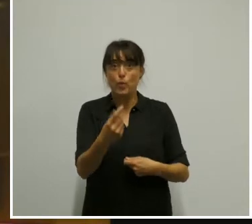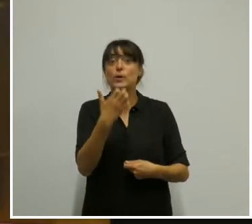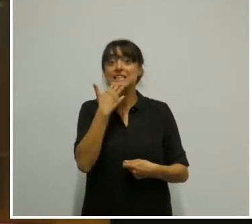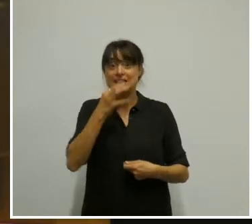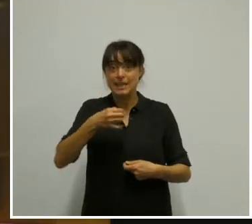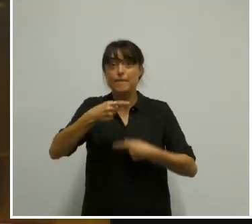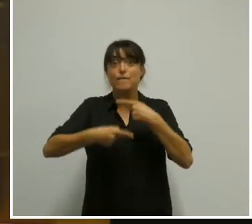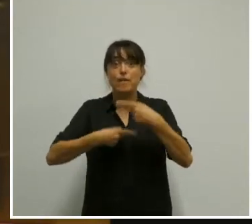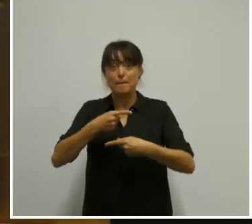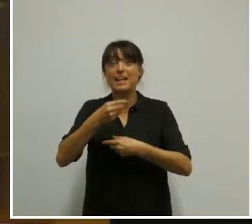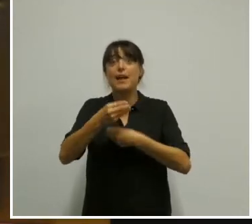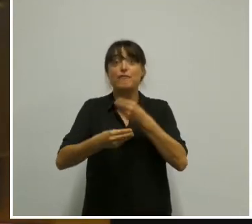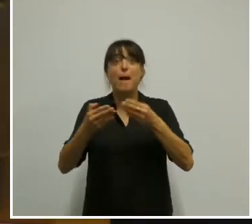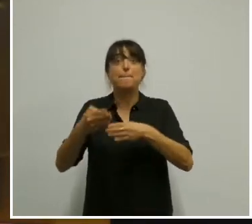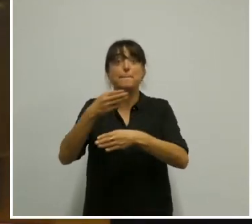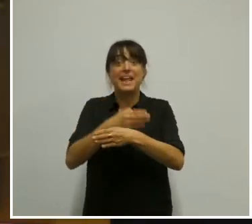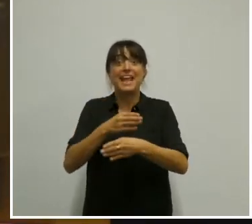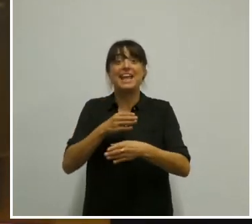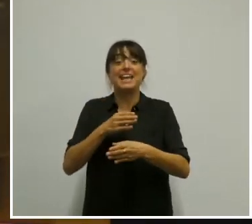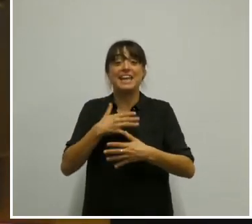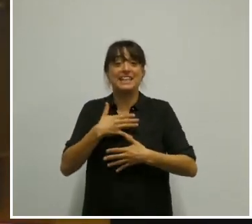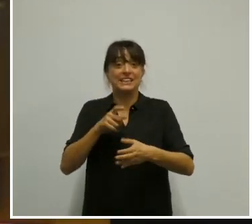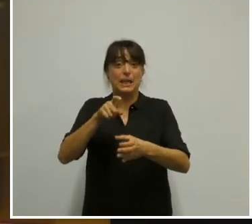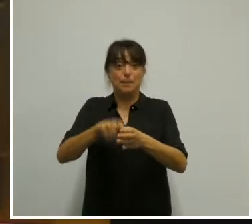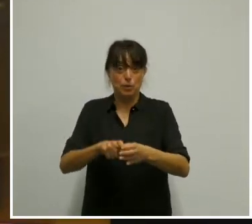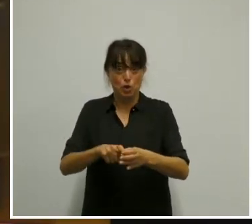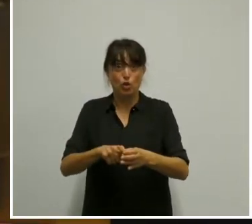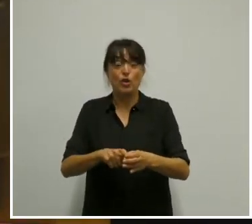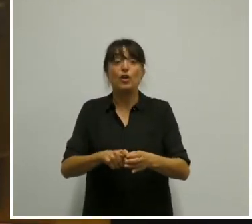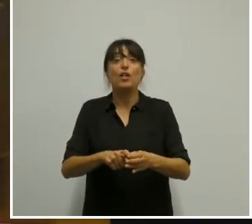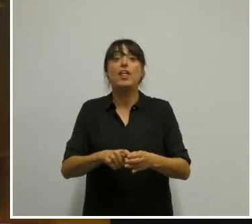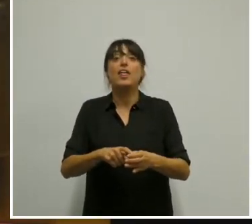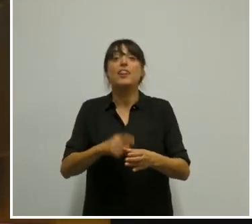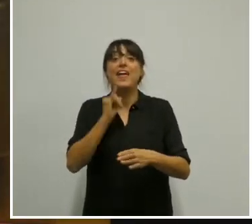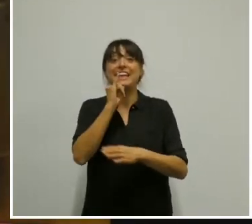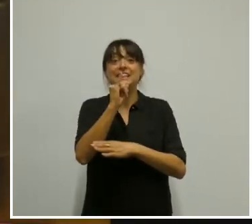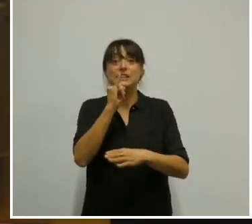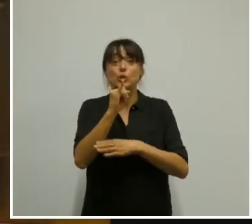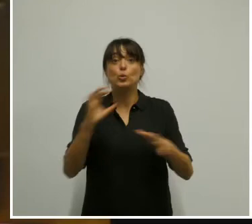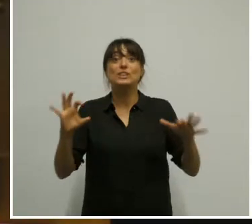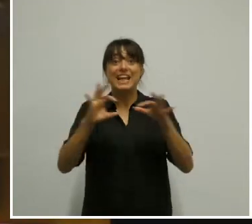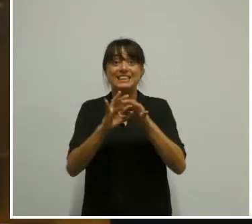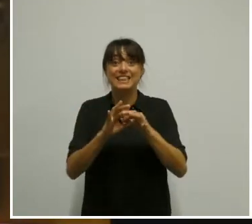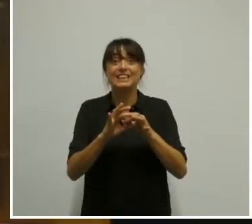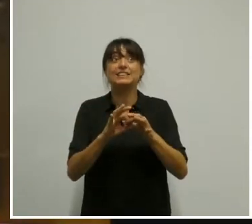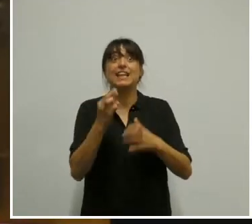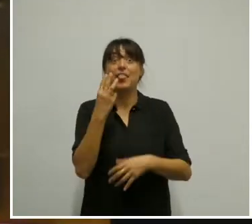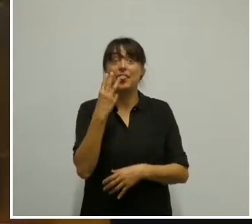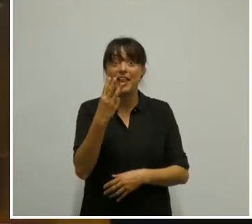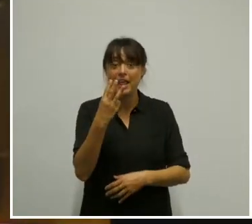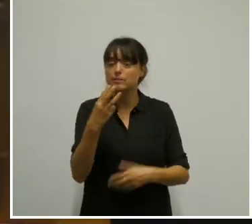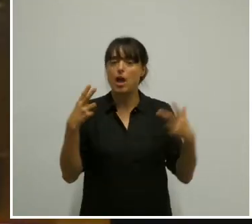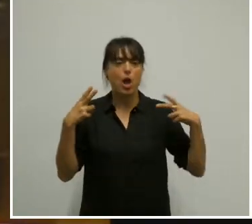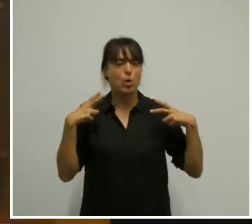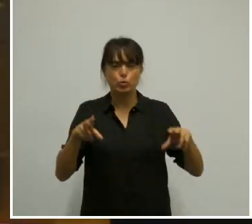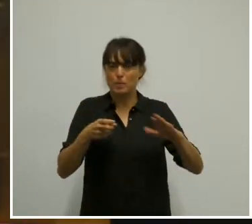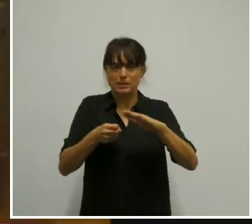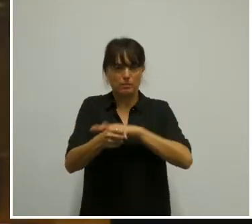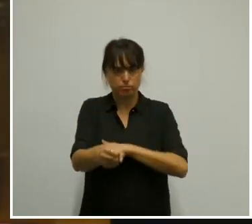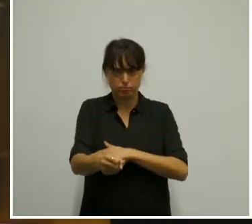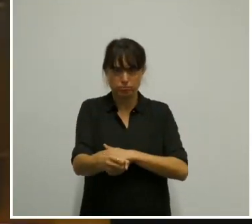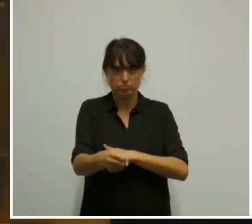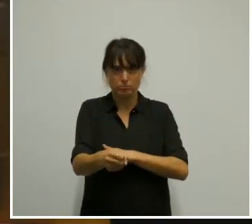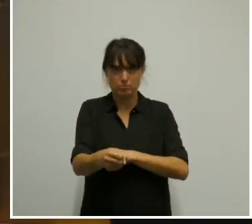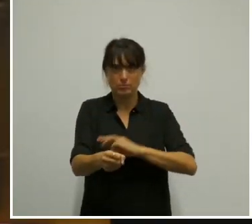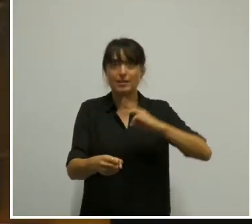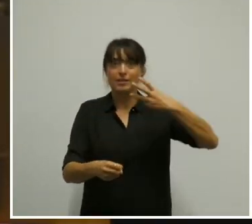la preinscripció dels dos instituts o tres escrits, té plaça en aquells instituts escrits. Si els